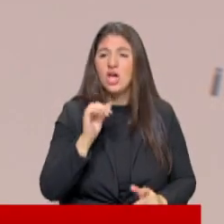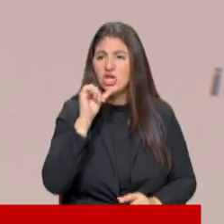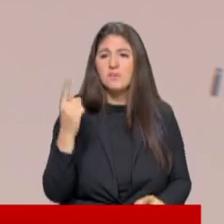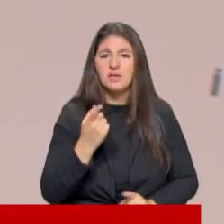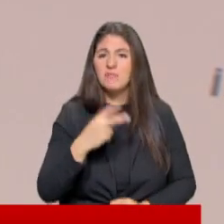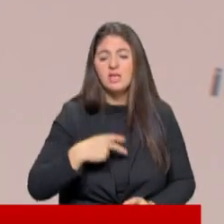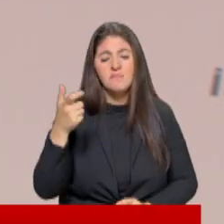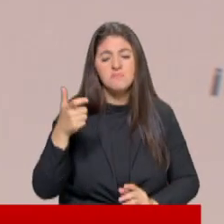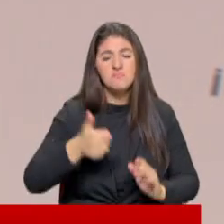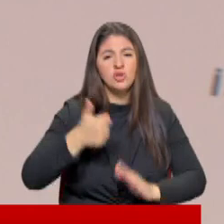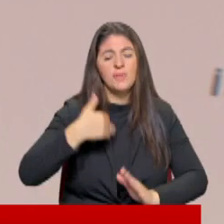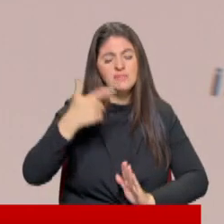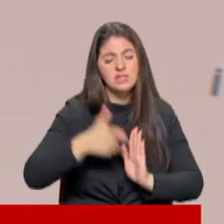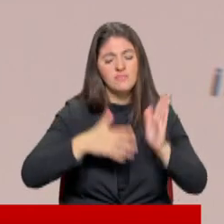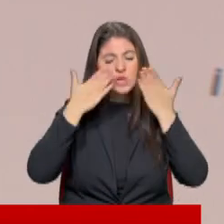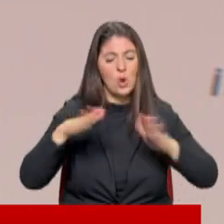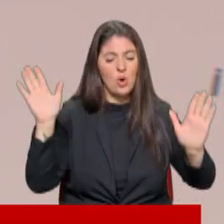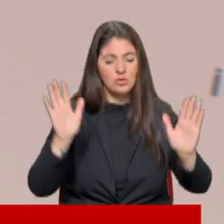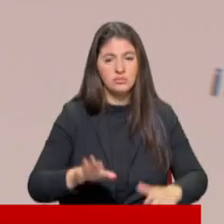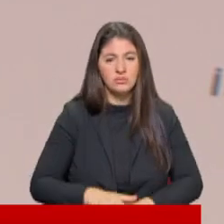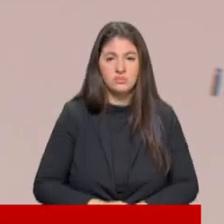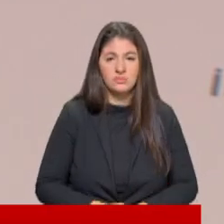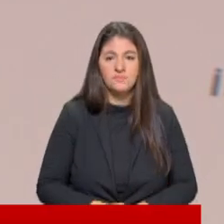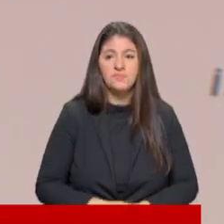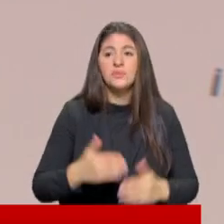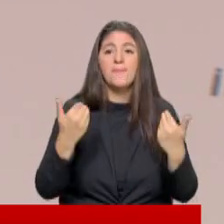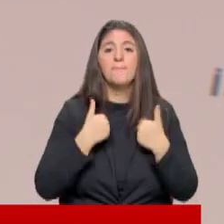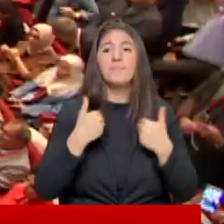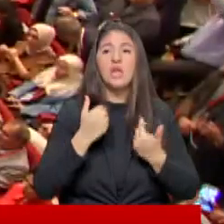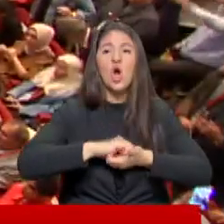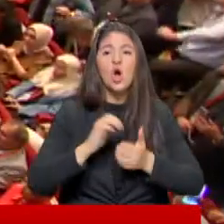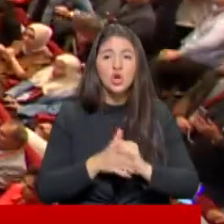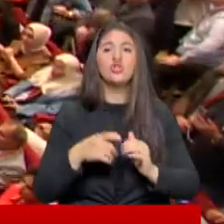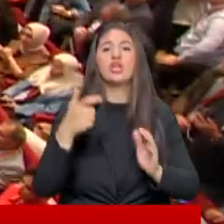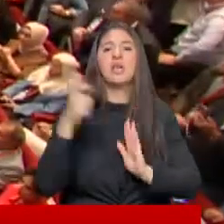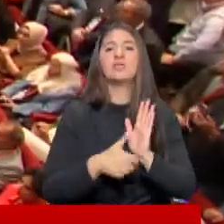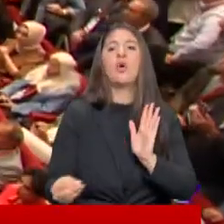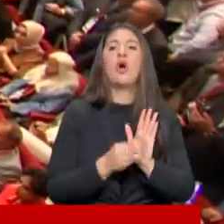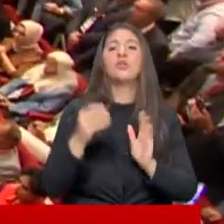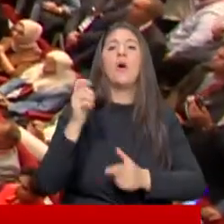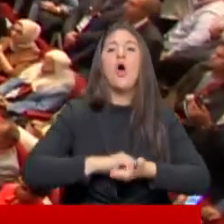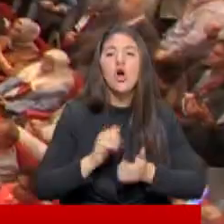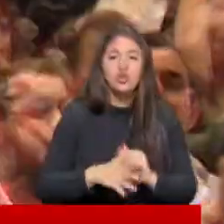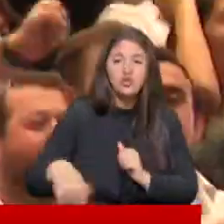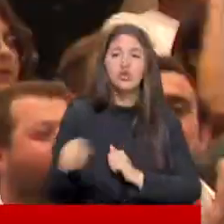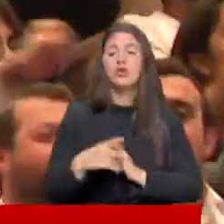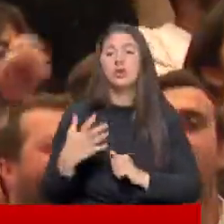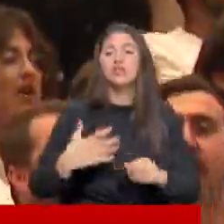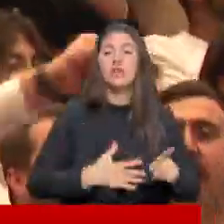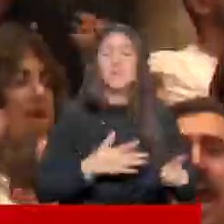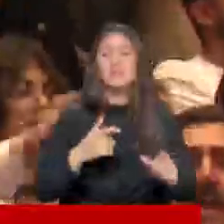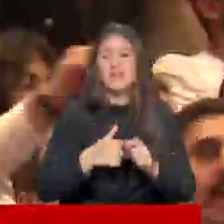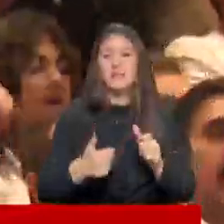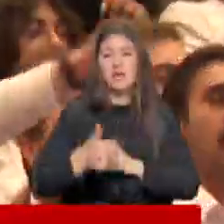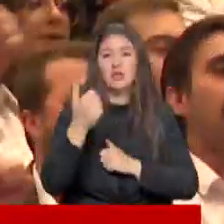Hiçbir belediye başkanı benim listemde yok. Ben örgütü listeye koydum, örgütü! CHP'de